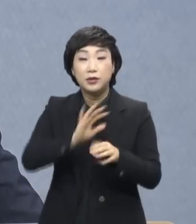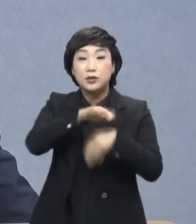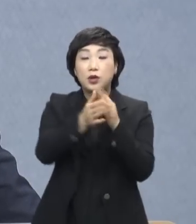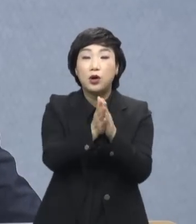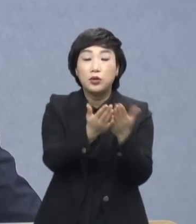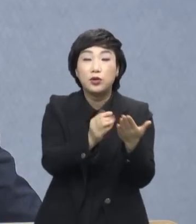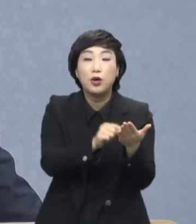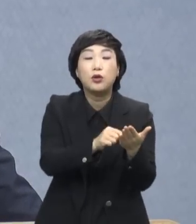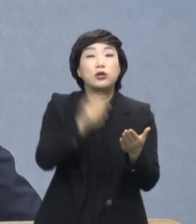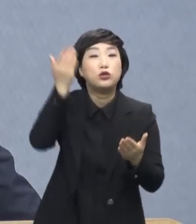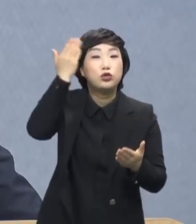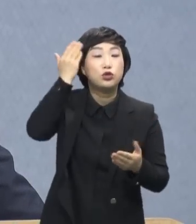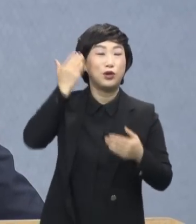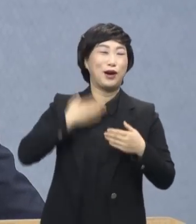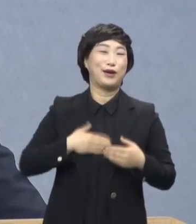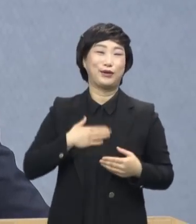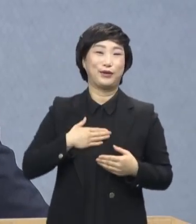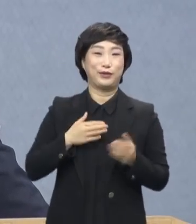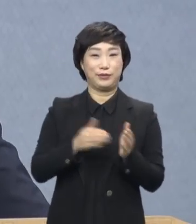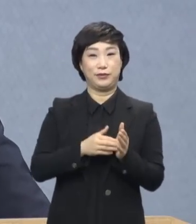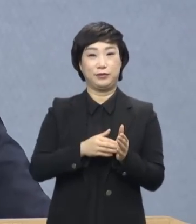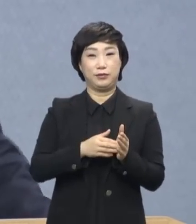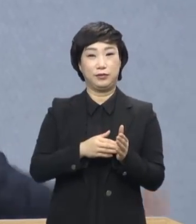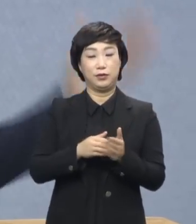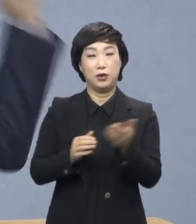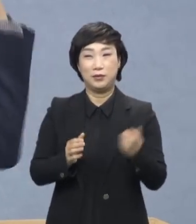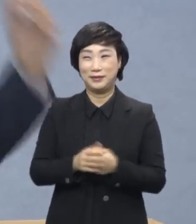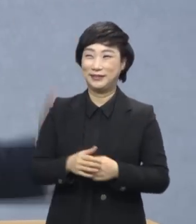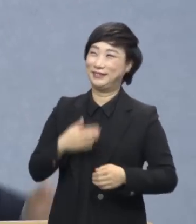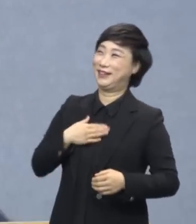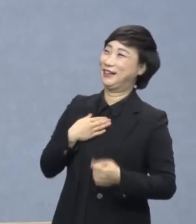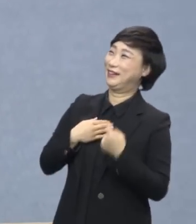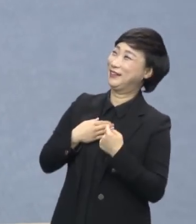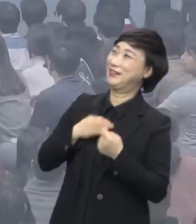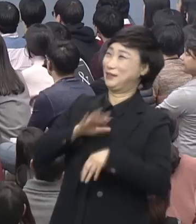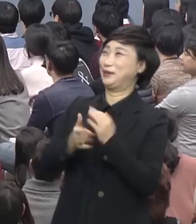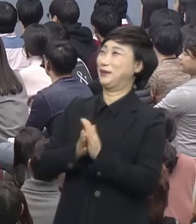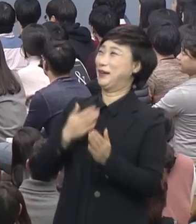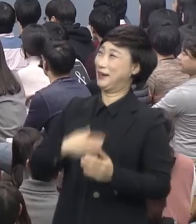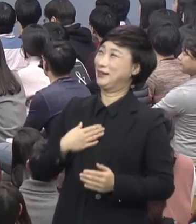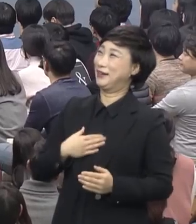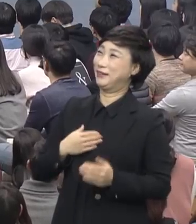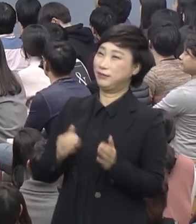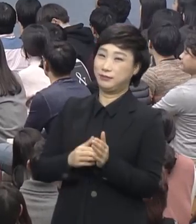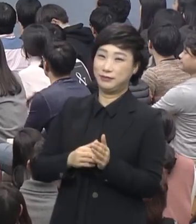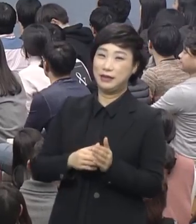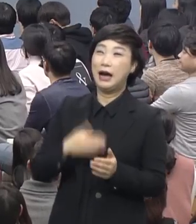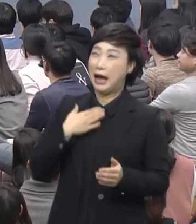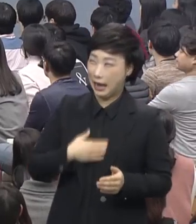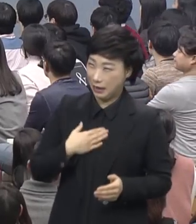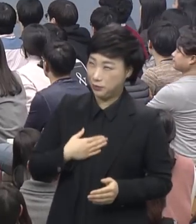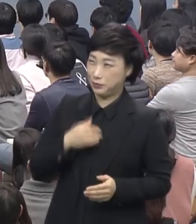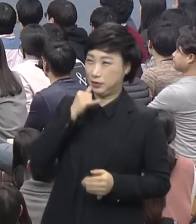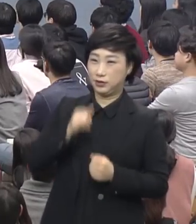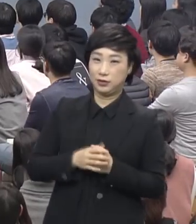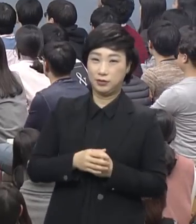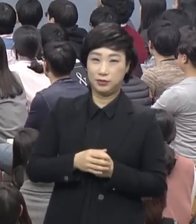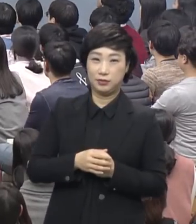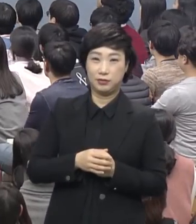성경을 지식으로 알아. 아, 나는 성경을 안다. 나는 안다.